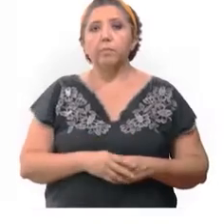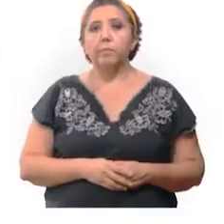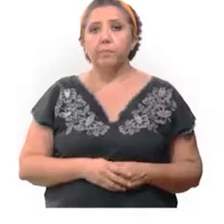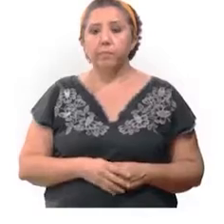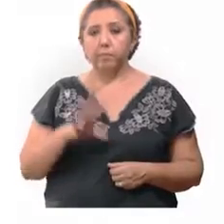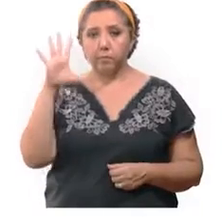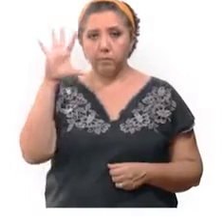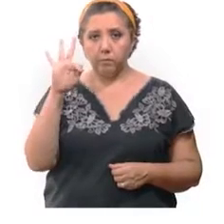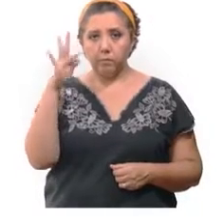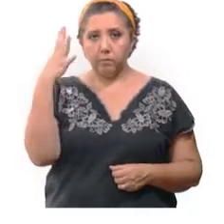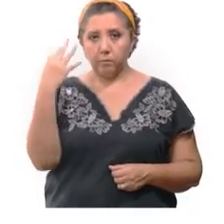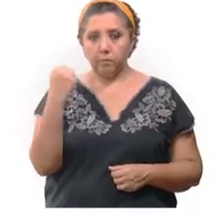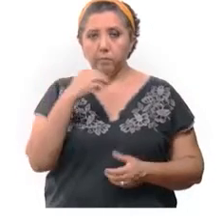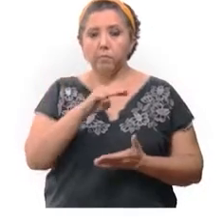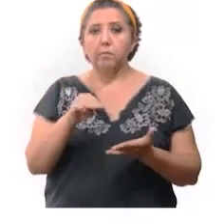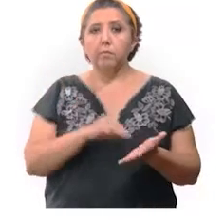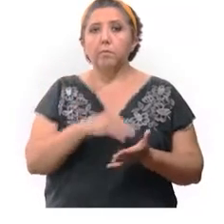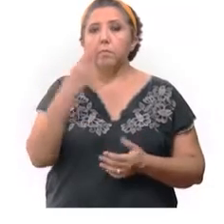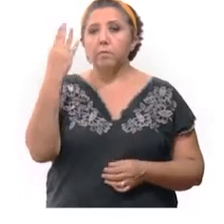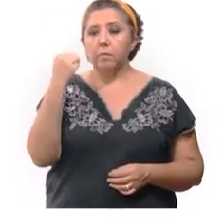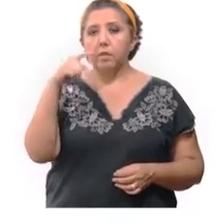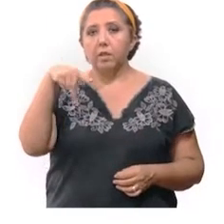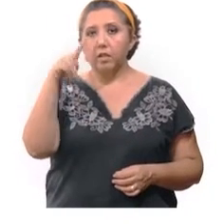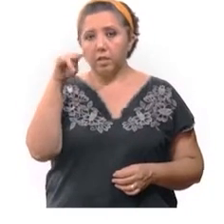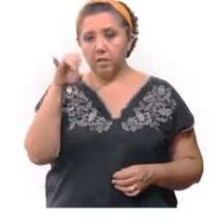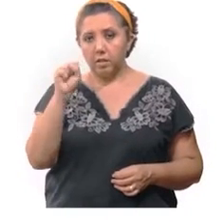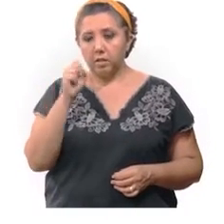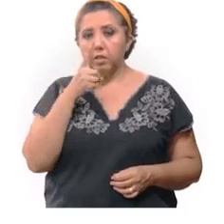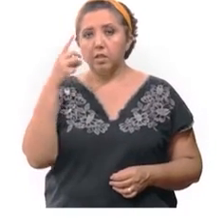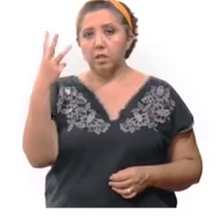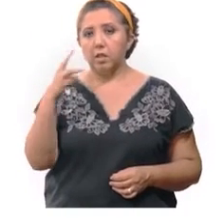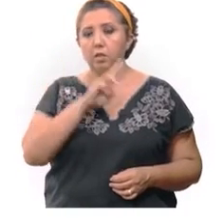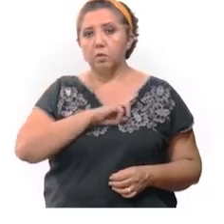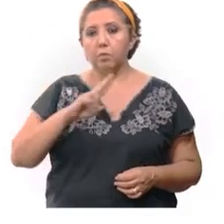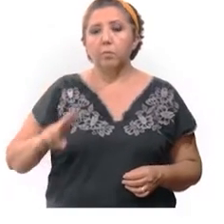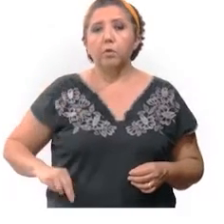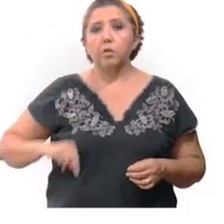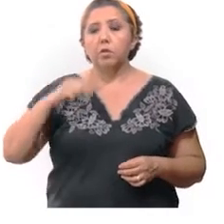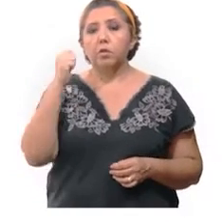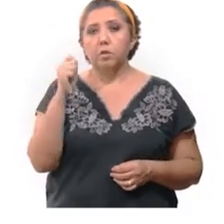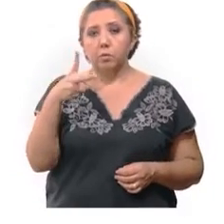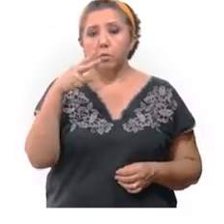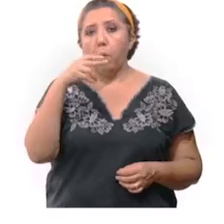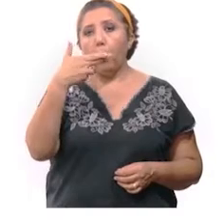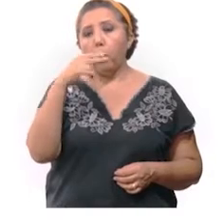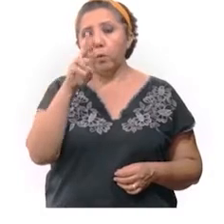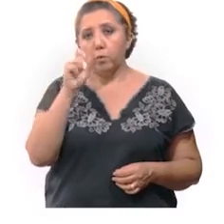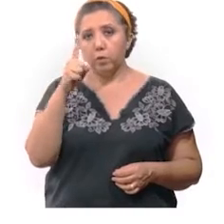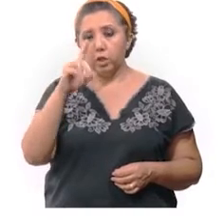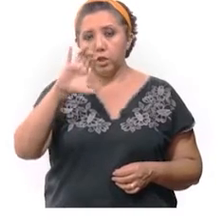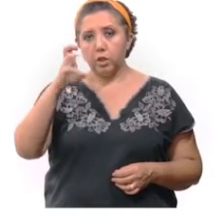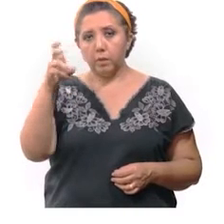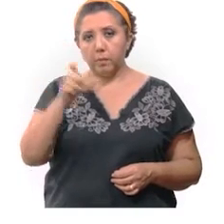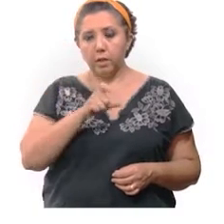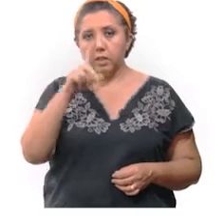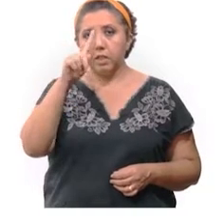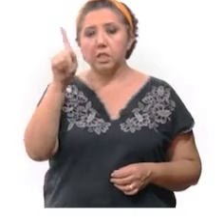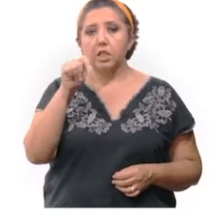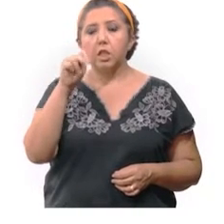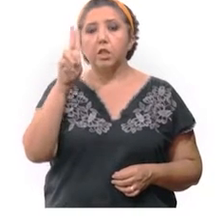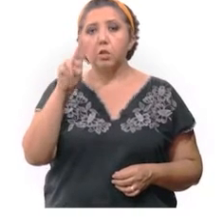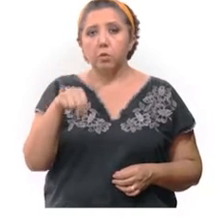tijeloba, jo 22.584 baya dolit, 2.391, tizimimil 127,